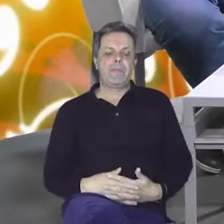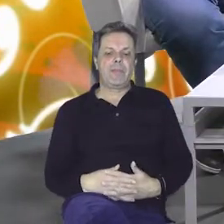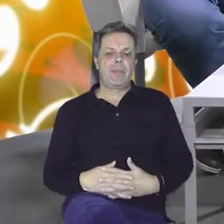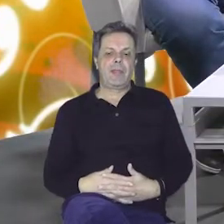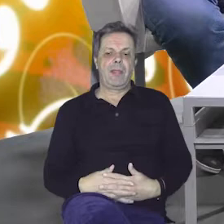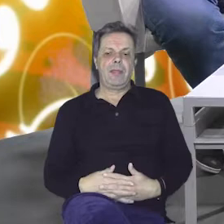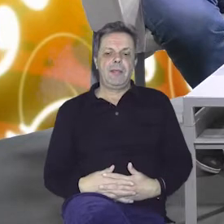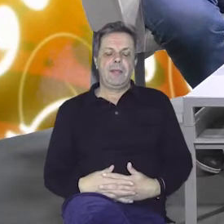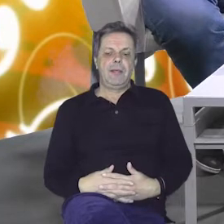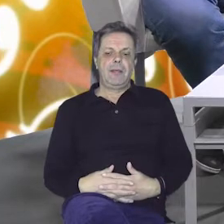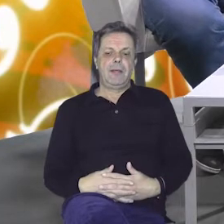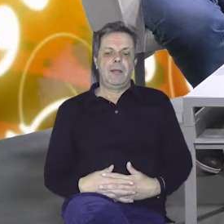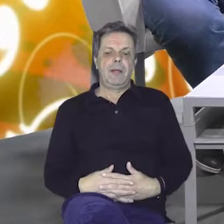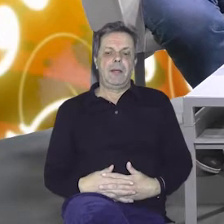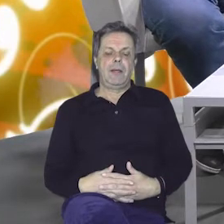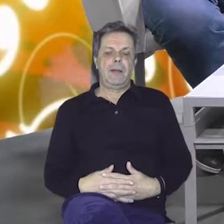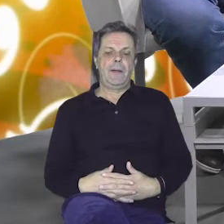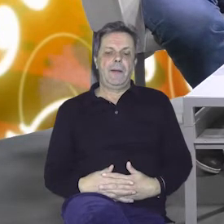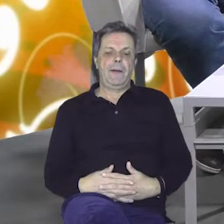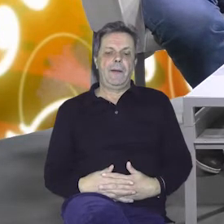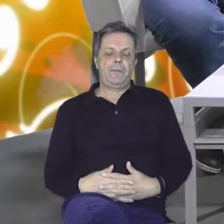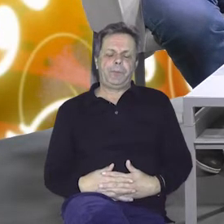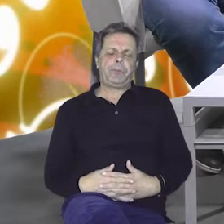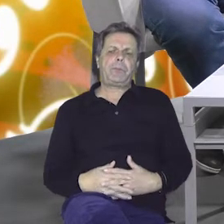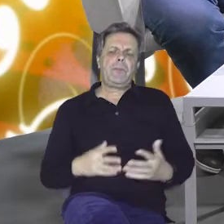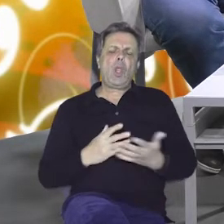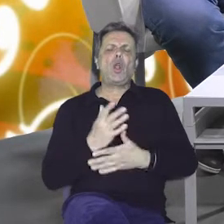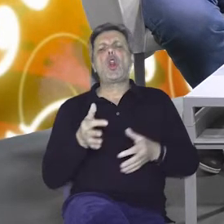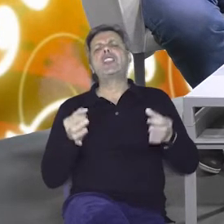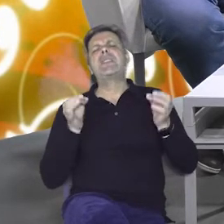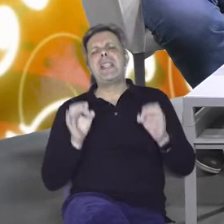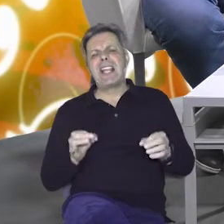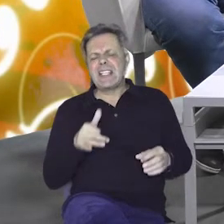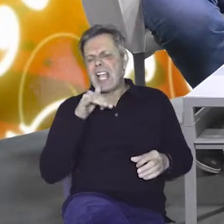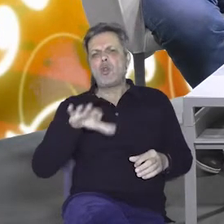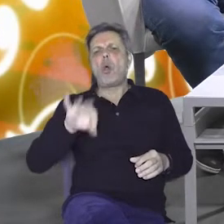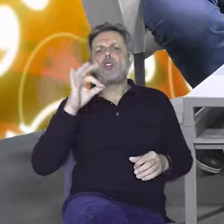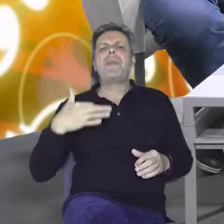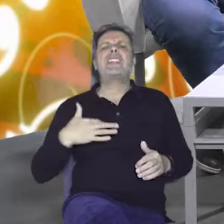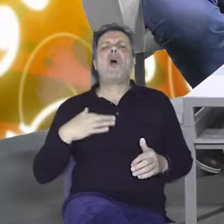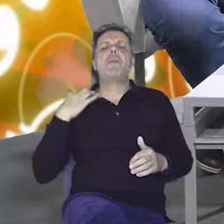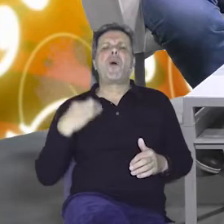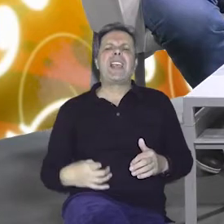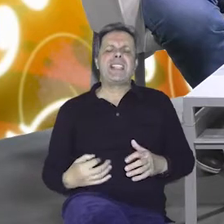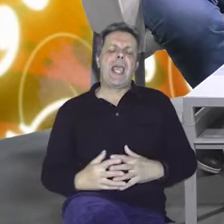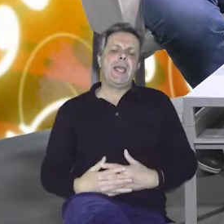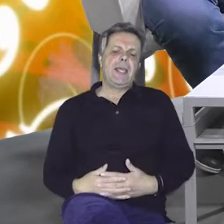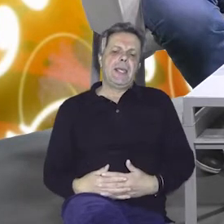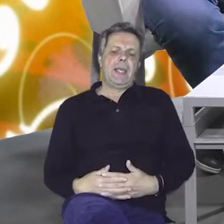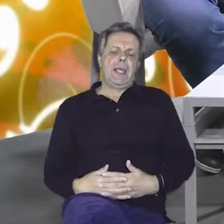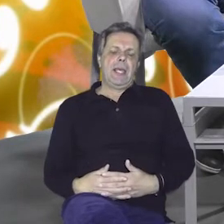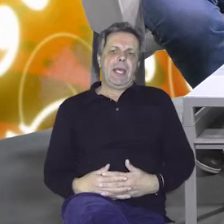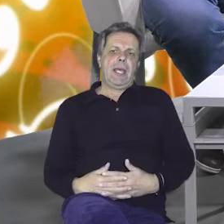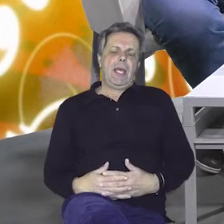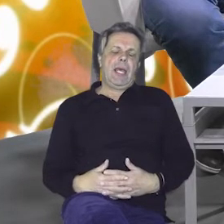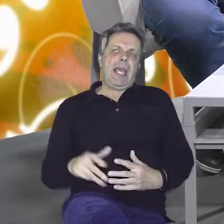to ste vi. U stvari tu kroz ovu specijalizaciju i ovaj odabir svoje profesije, to je zapravo nešto